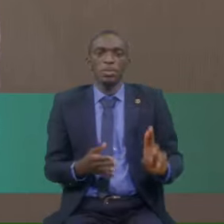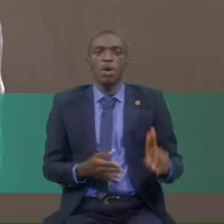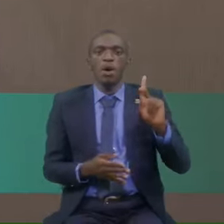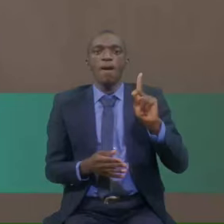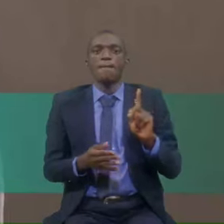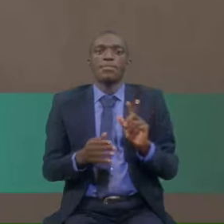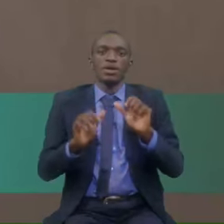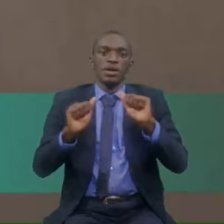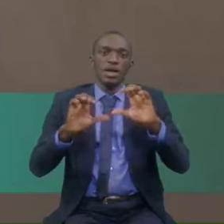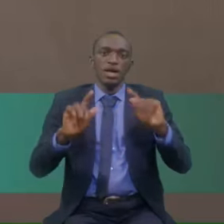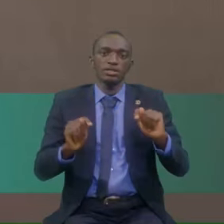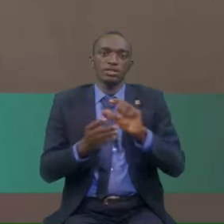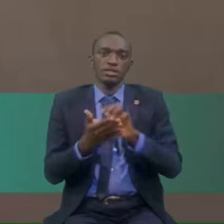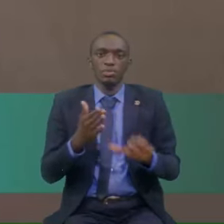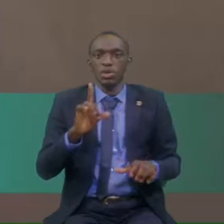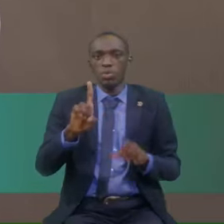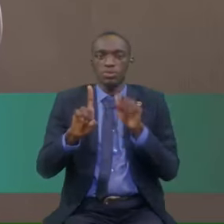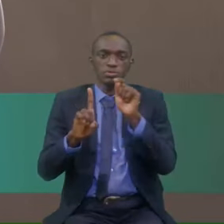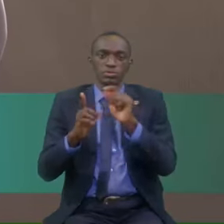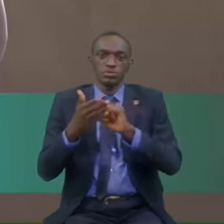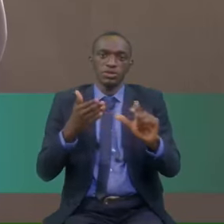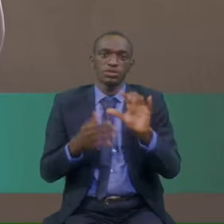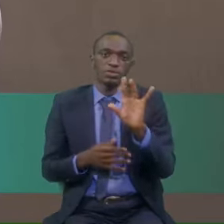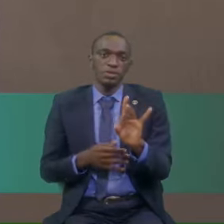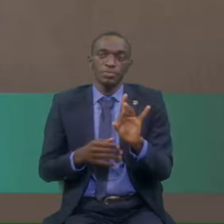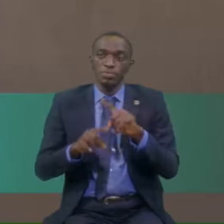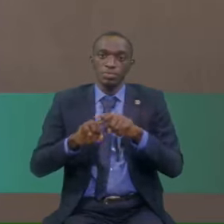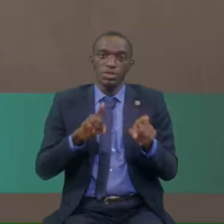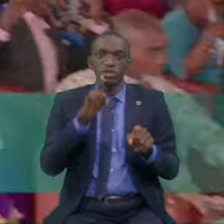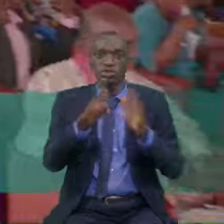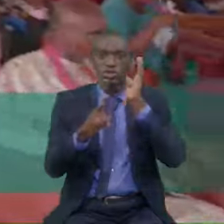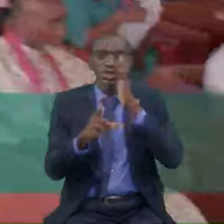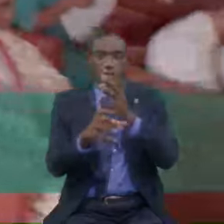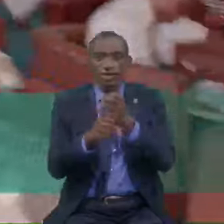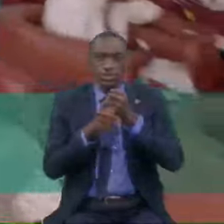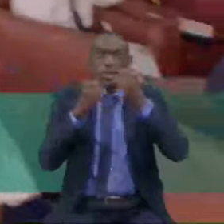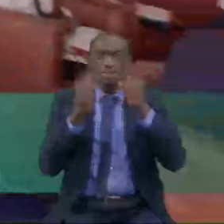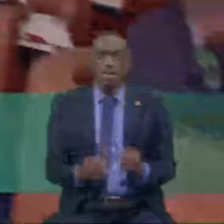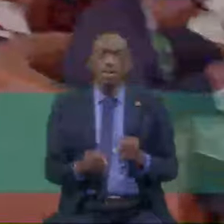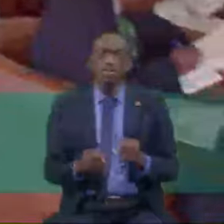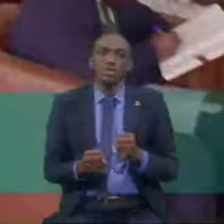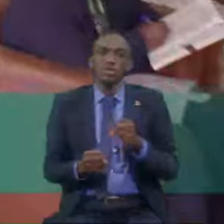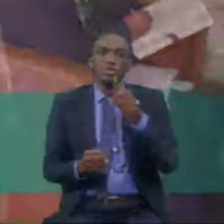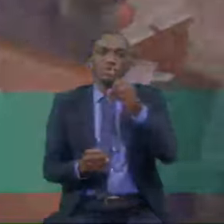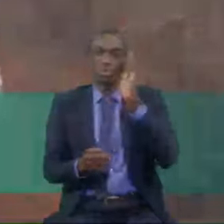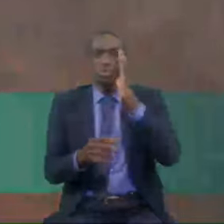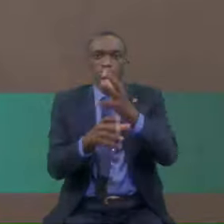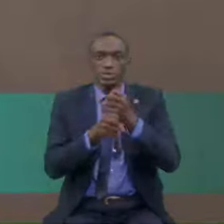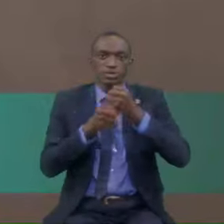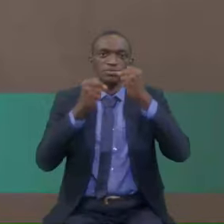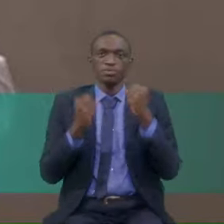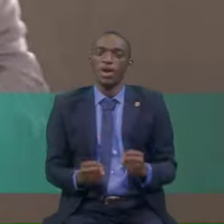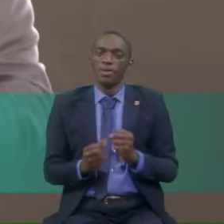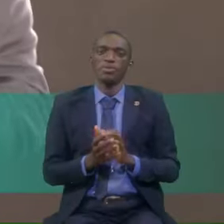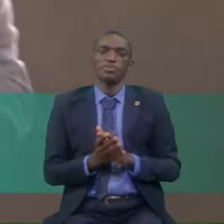Acte 1, verset 8. Vous recevez une puissance. Vous recevez une puissance. Vous recevez une